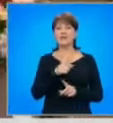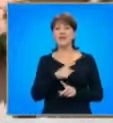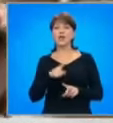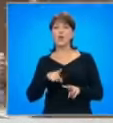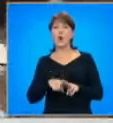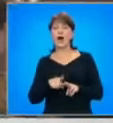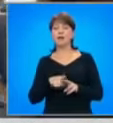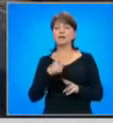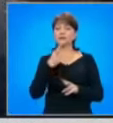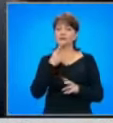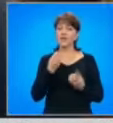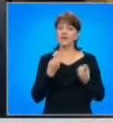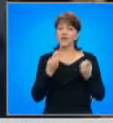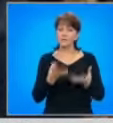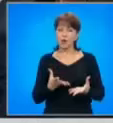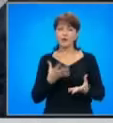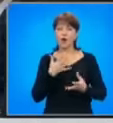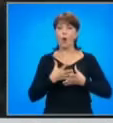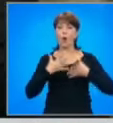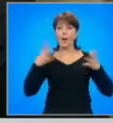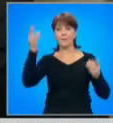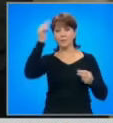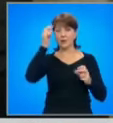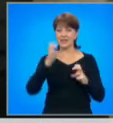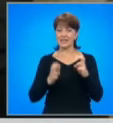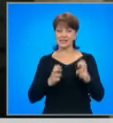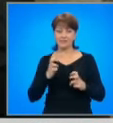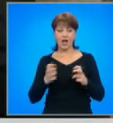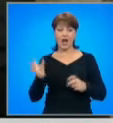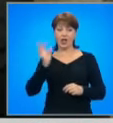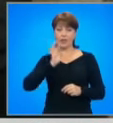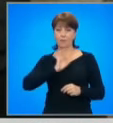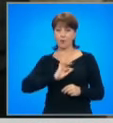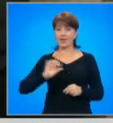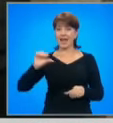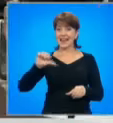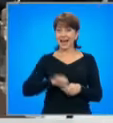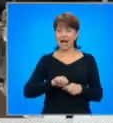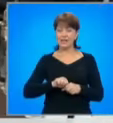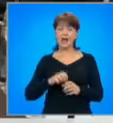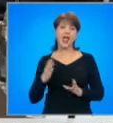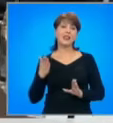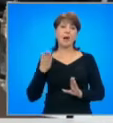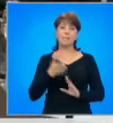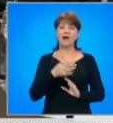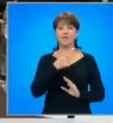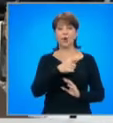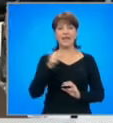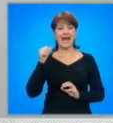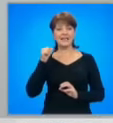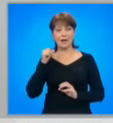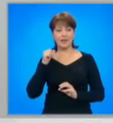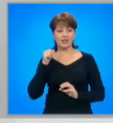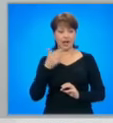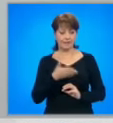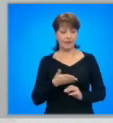обсъдили възможността големи български промишлени предприятия да получават газ директно от Азербайджан и да си сътрудничат с азерски компании.